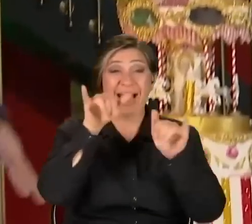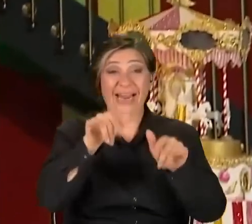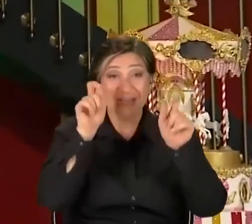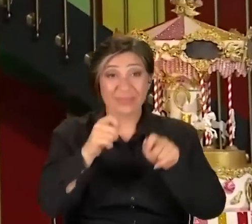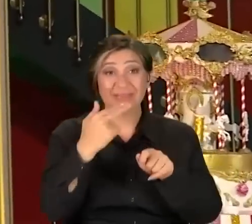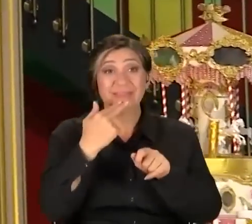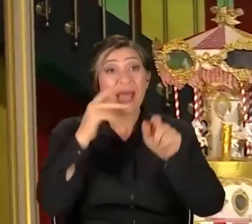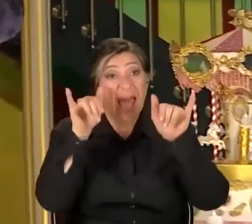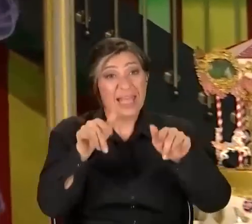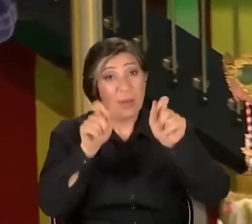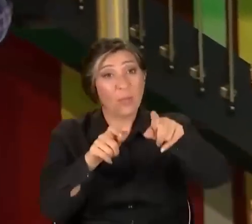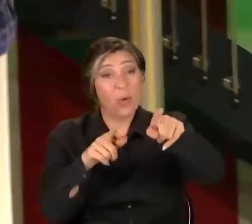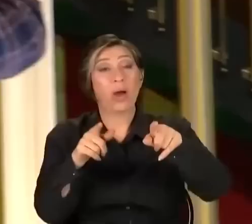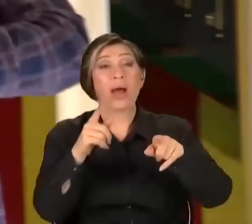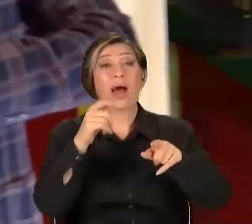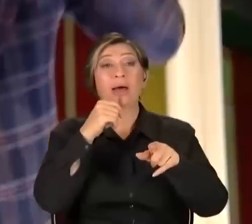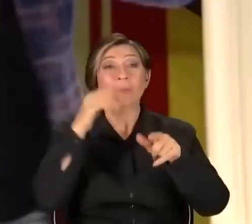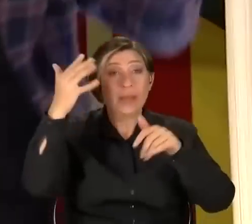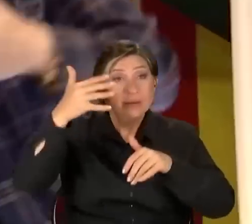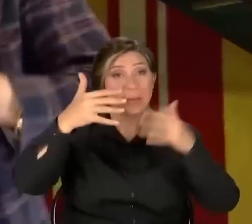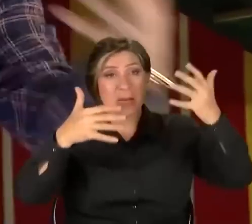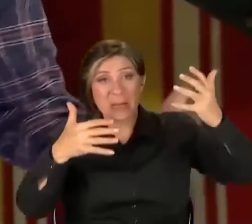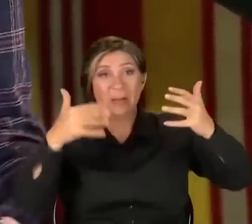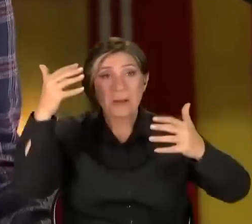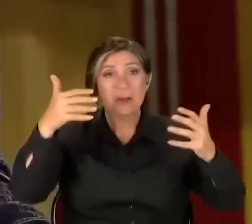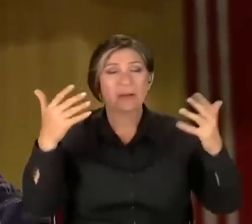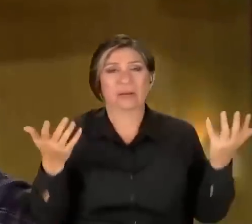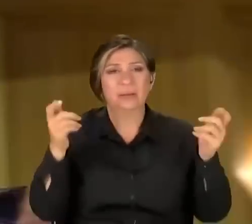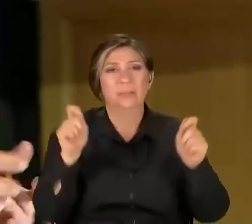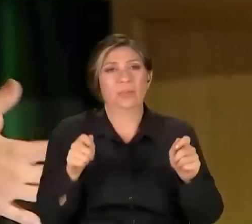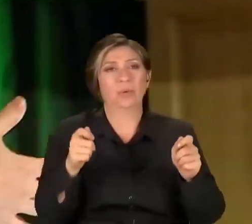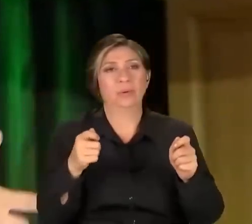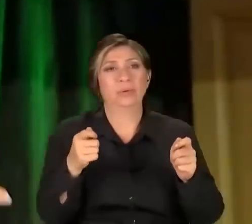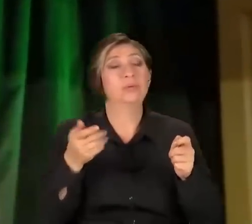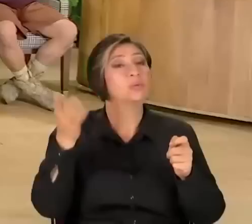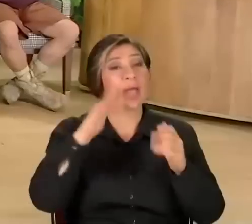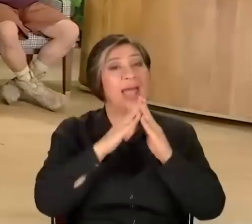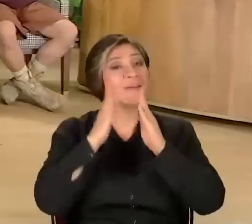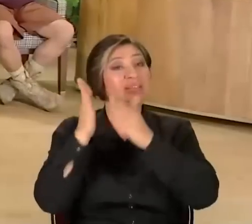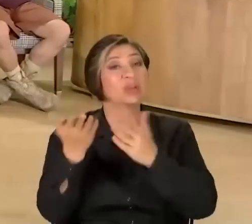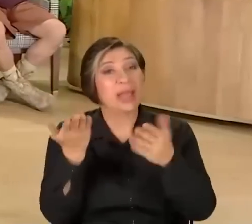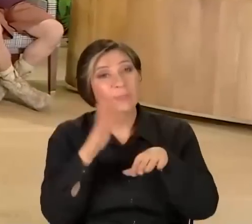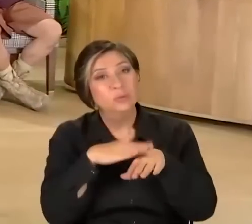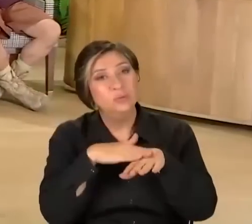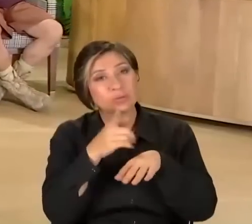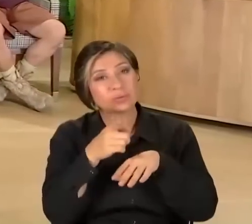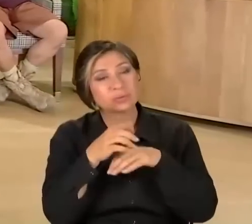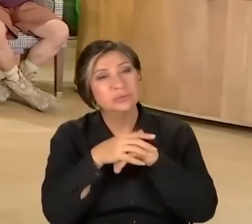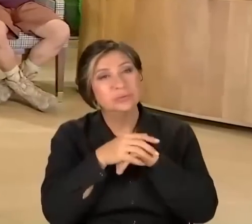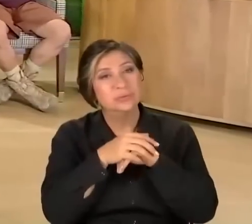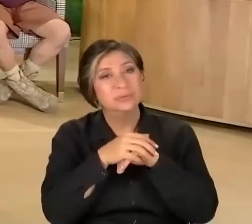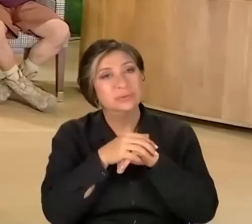ya kızlar sürekli bunu yapıyor Adamlar söyle puan yapıyor ve sonra eve gidince ne yapıyorsunuz